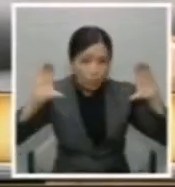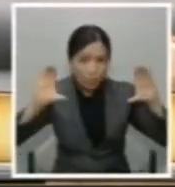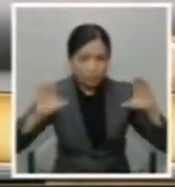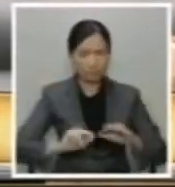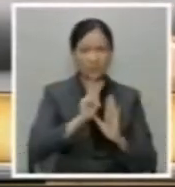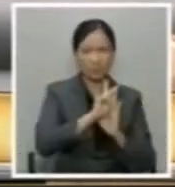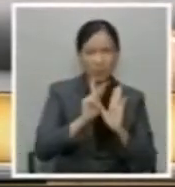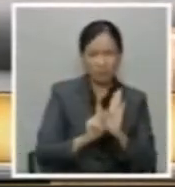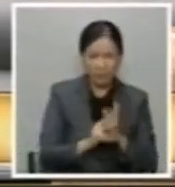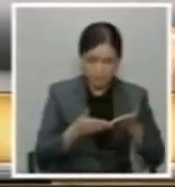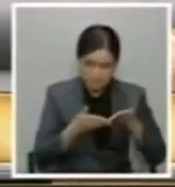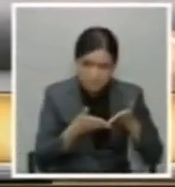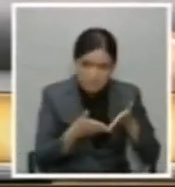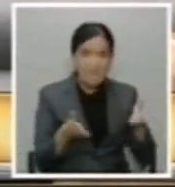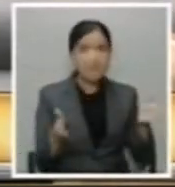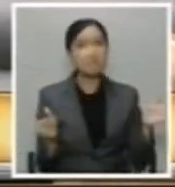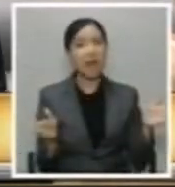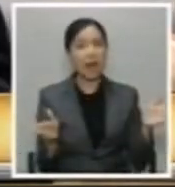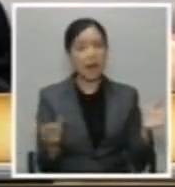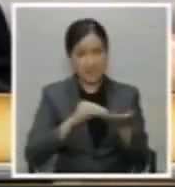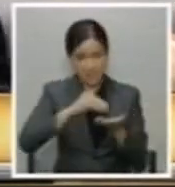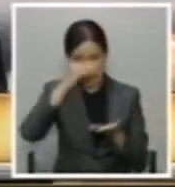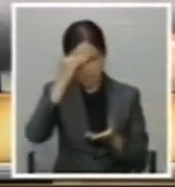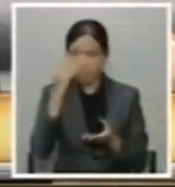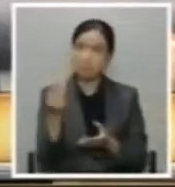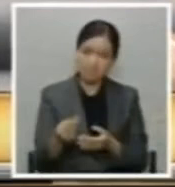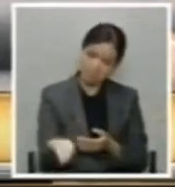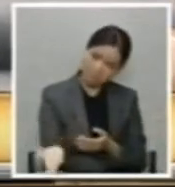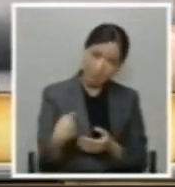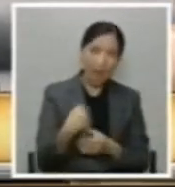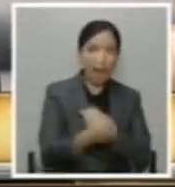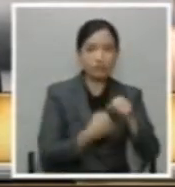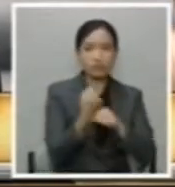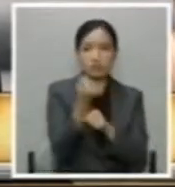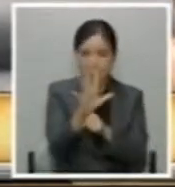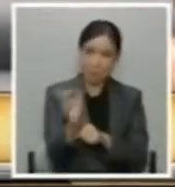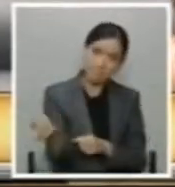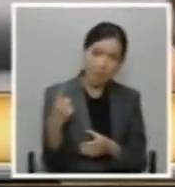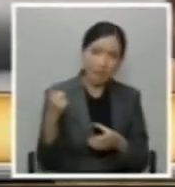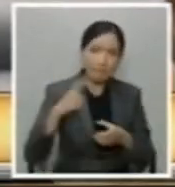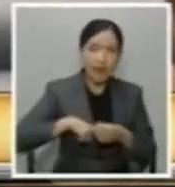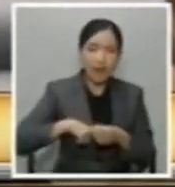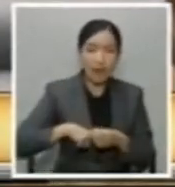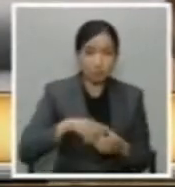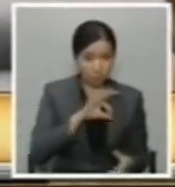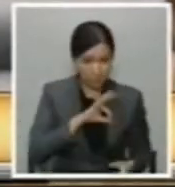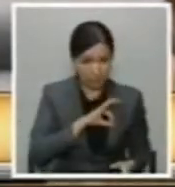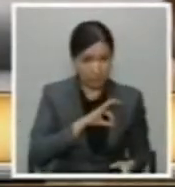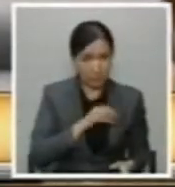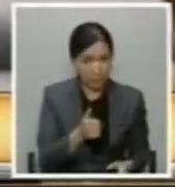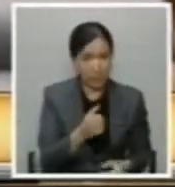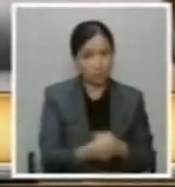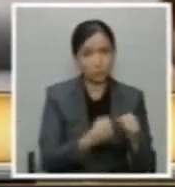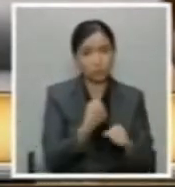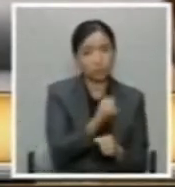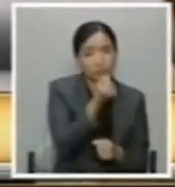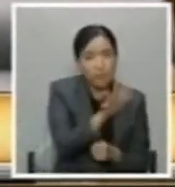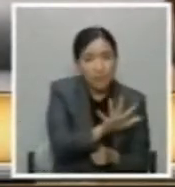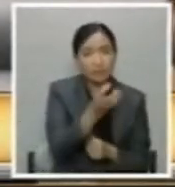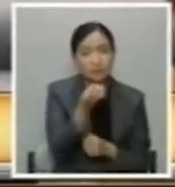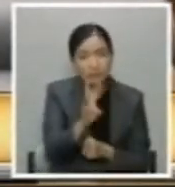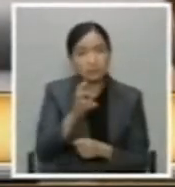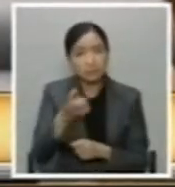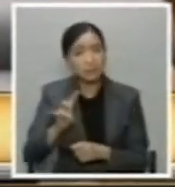ากฎหมายเนี่ยเปิดให้เด็กสามารถเข้ามาเป็นสมาชิกกอช.ได้ตั้งแต่อายุ15ขวบอายุ15 16 17 18รวมไปถึ